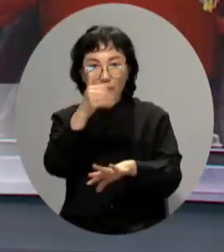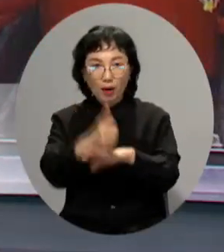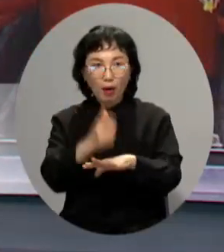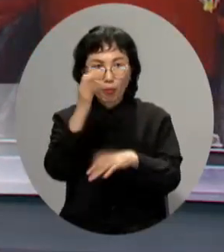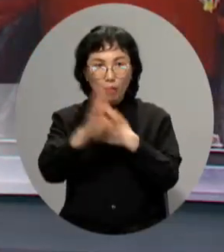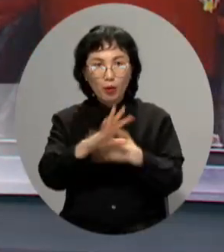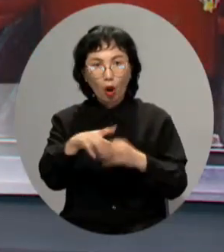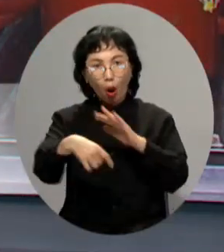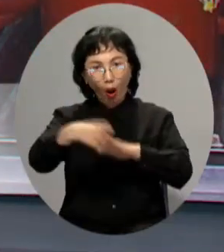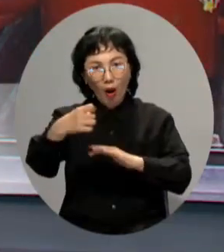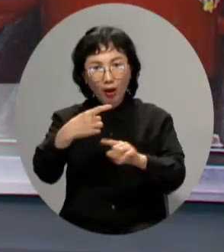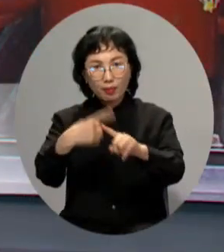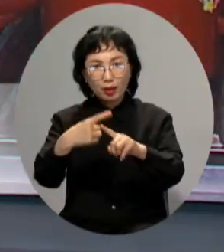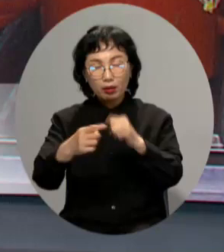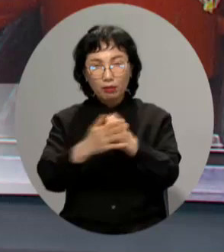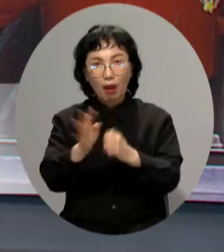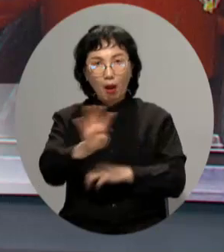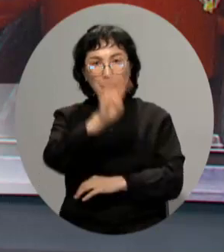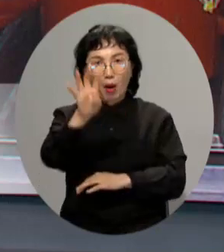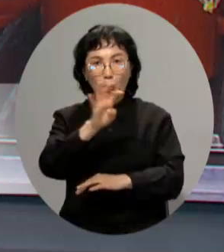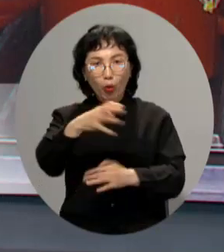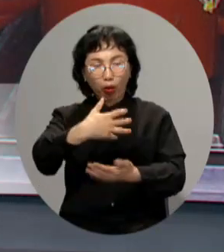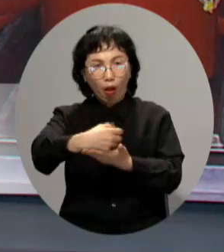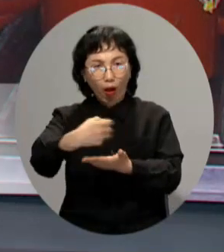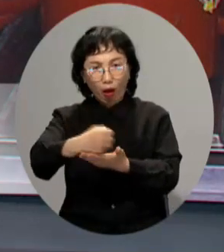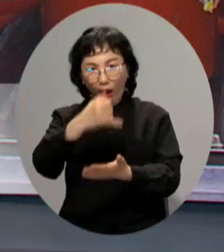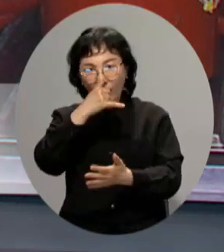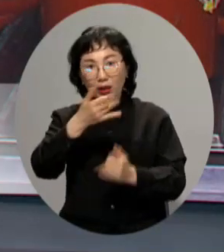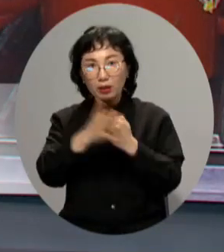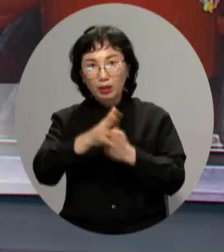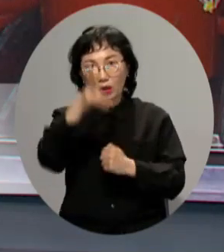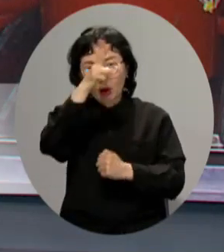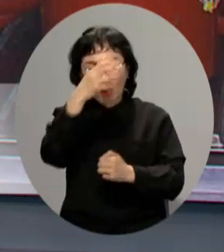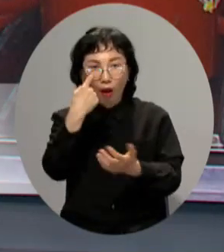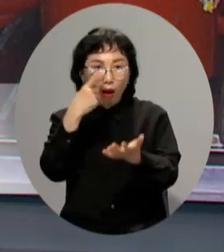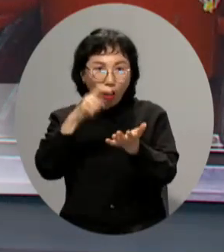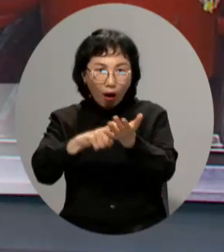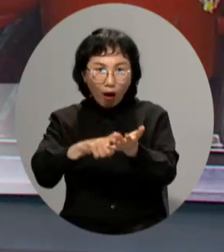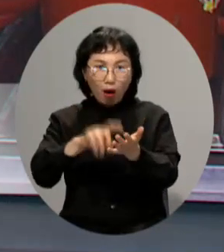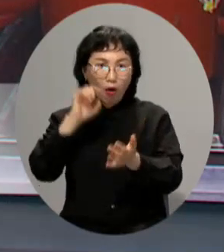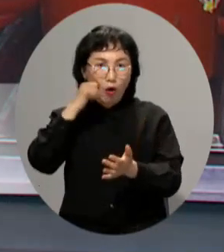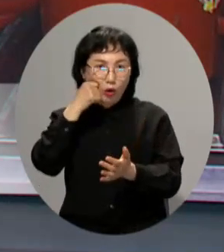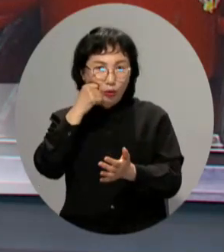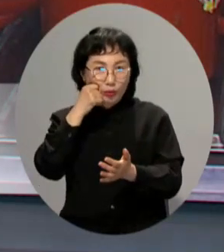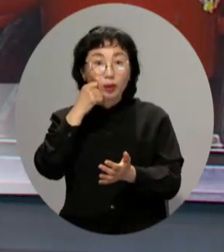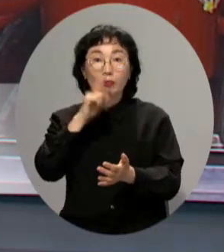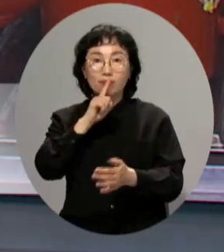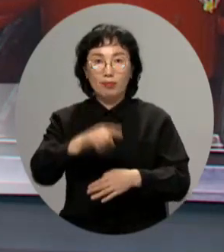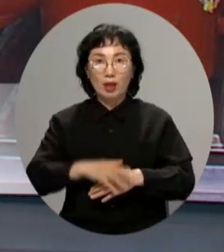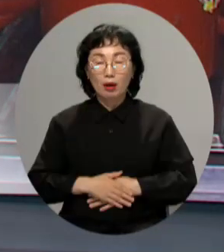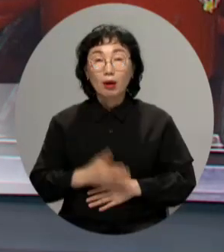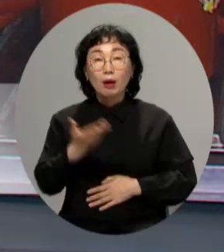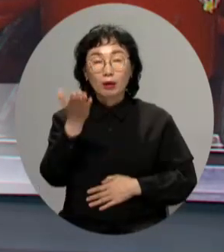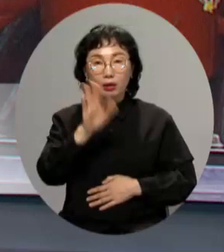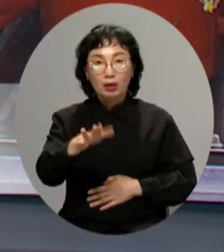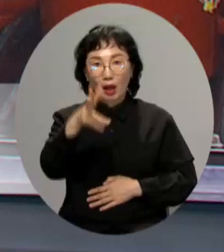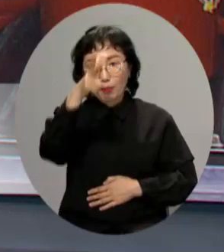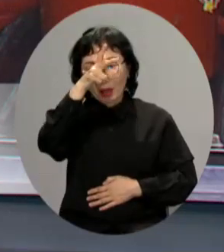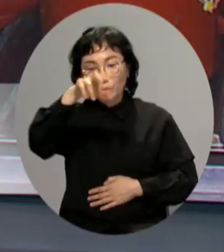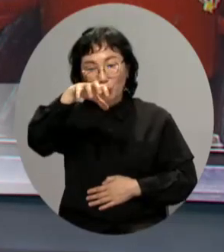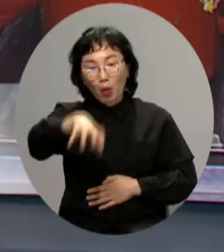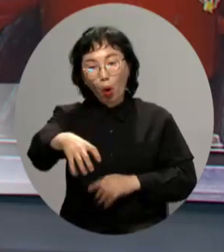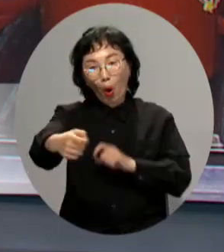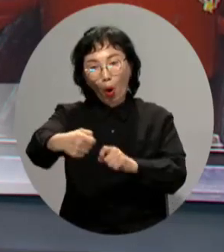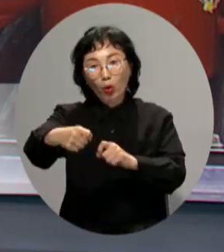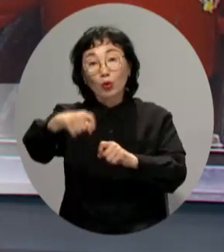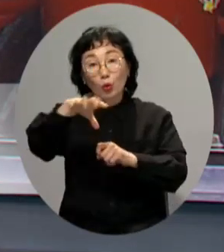공공연하게 반복적으로 자행되고 있지만 현장 적발이 쉽지 않다는게 혜경의 입장인데요 하지만 파출소 바로